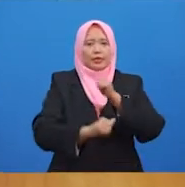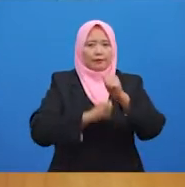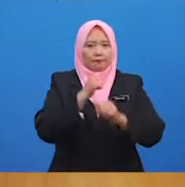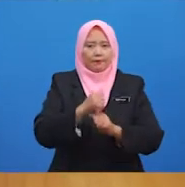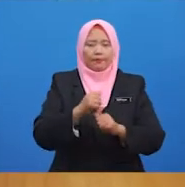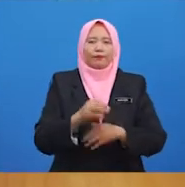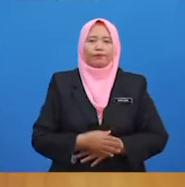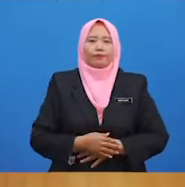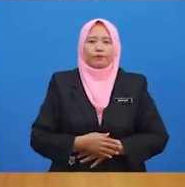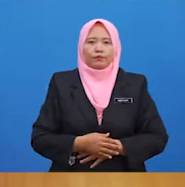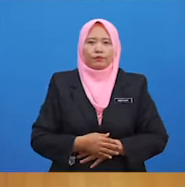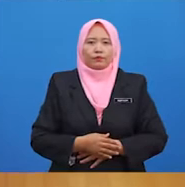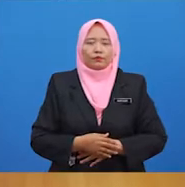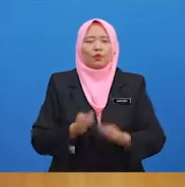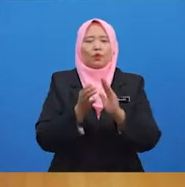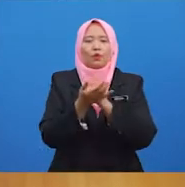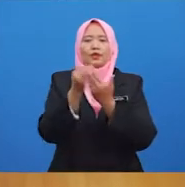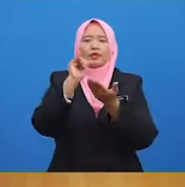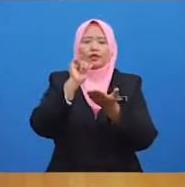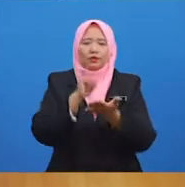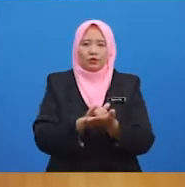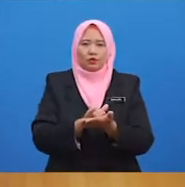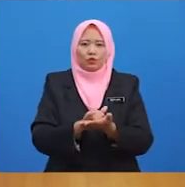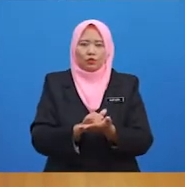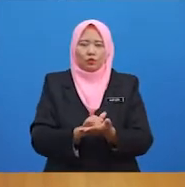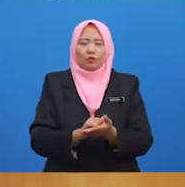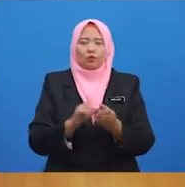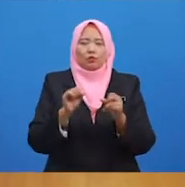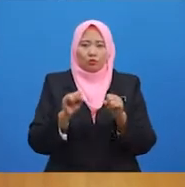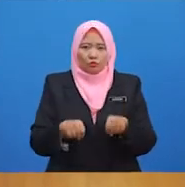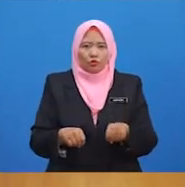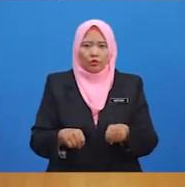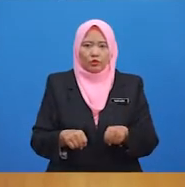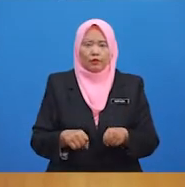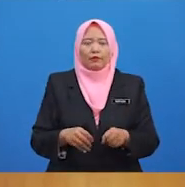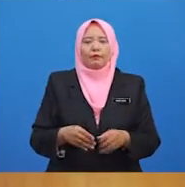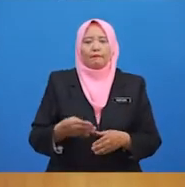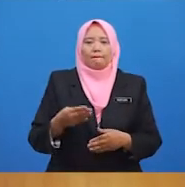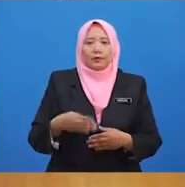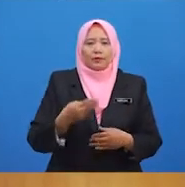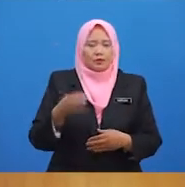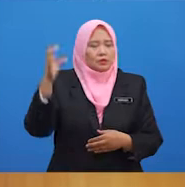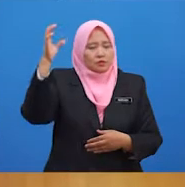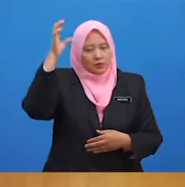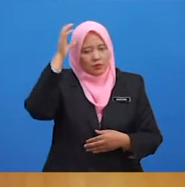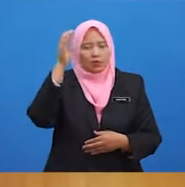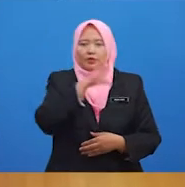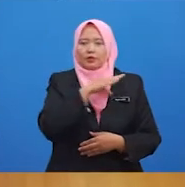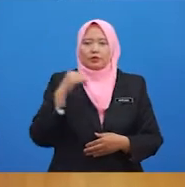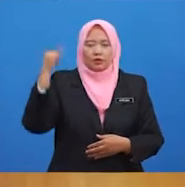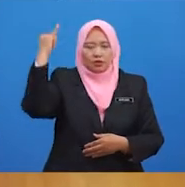Justeru, situasi ini mampu menimbulkan kesedaran dan keinsafan oleh generasi